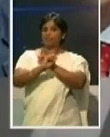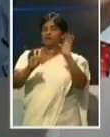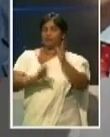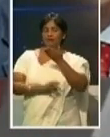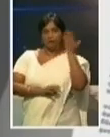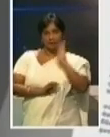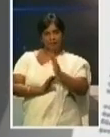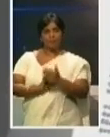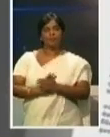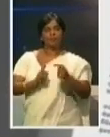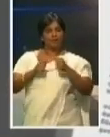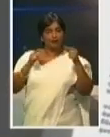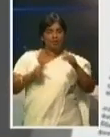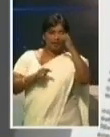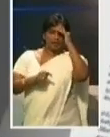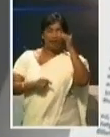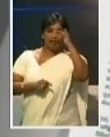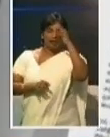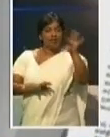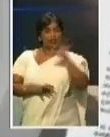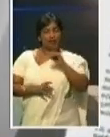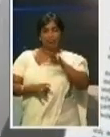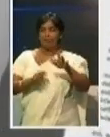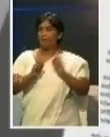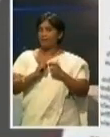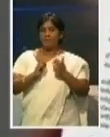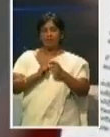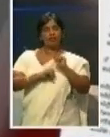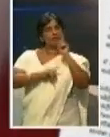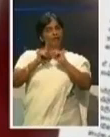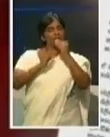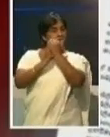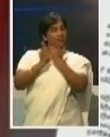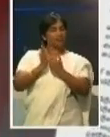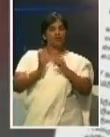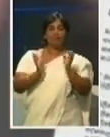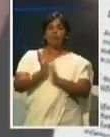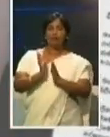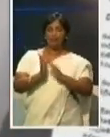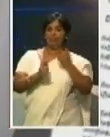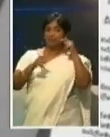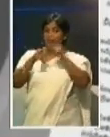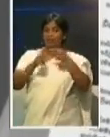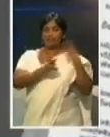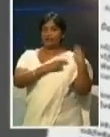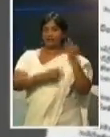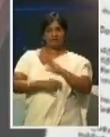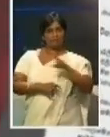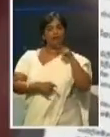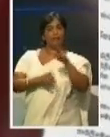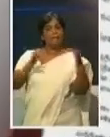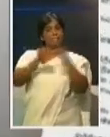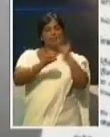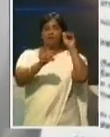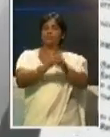කරන්න නියමිතව තිබෙනවා. විරුද්ධ පක්ෂ නායකයා තෝරා ගැනීම පිළිබඳ මතුවී තිබෙන තත්ත්වය පාර්ලිමේන්තු කටයුතු පිළිබඳ කාරක ස්වභාවයේ විෂයපතයට අයත් නොවන අතර එය